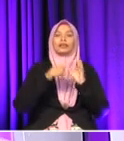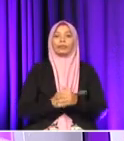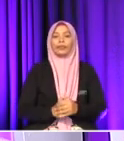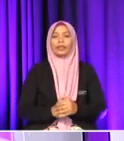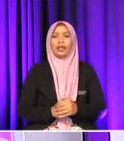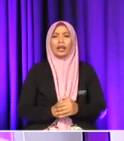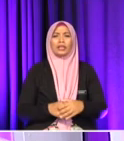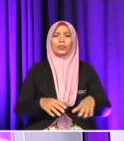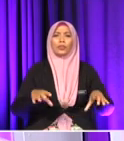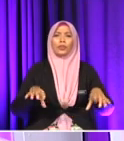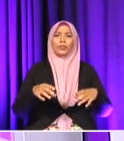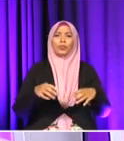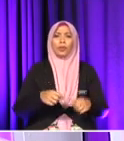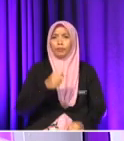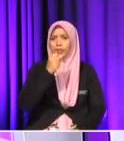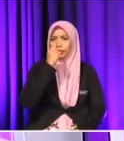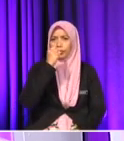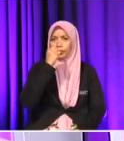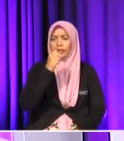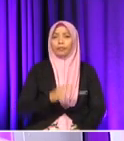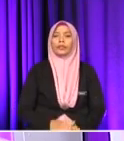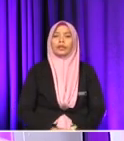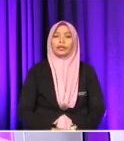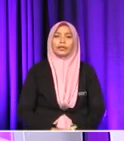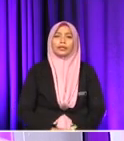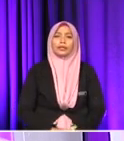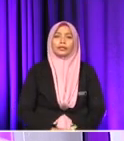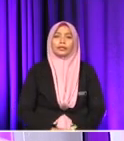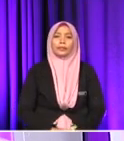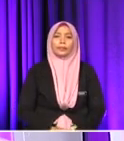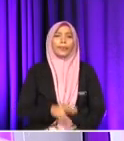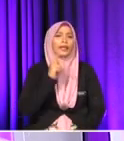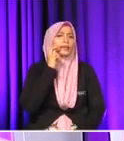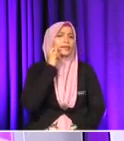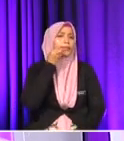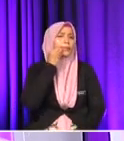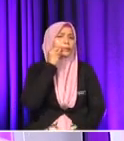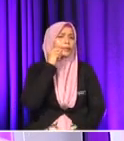jus strawberry es strawberry